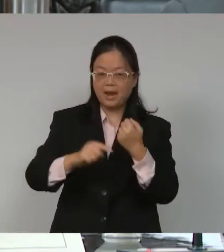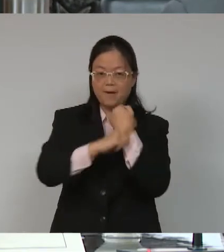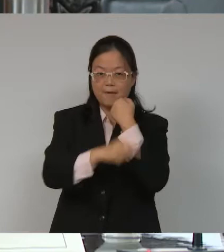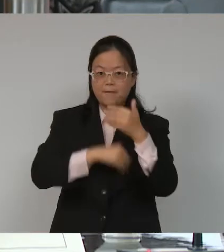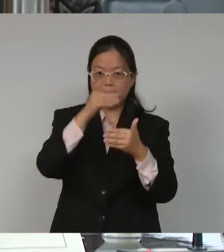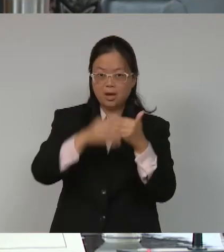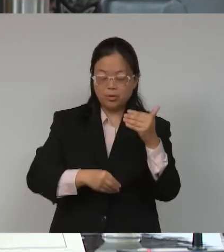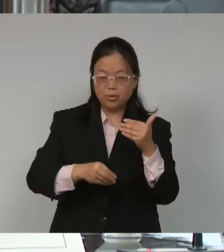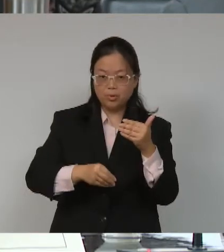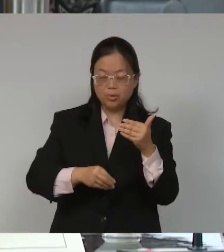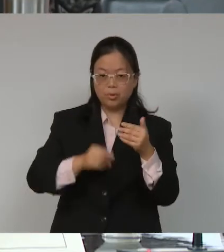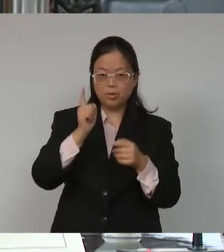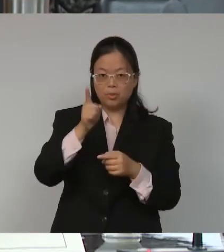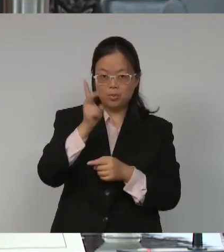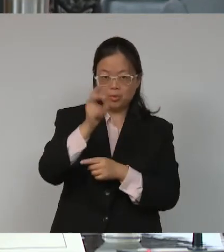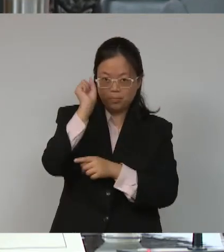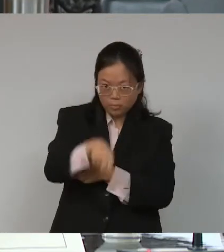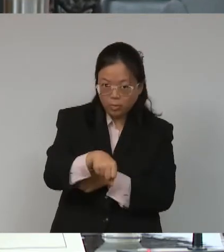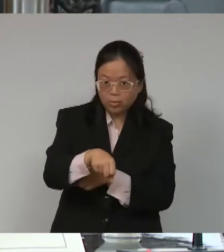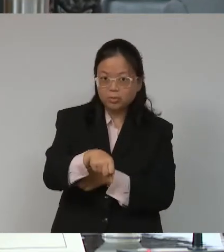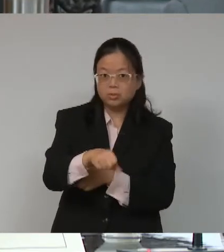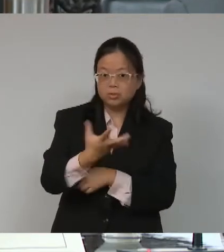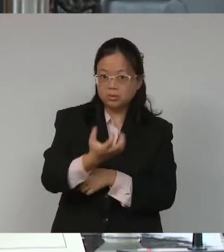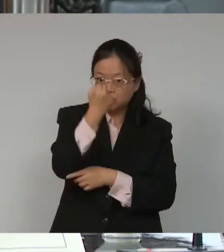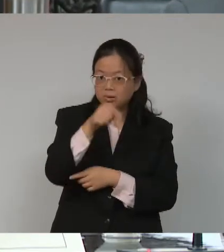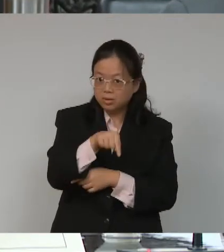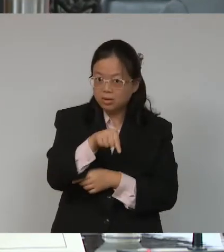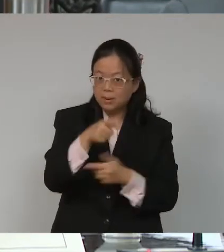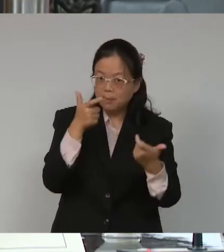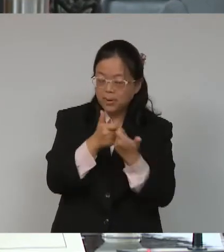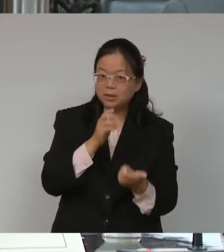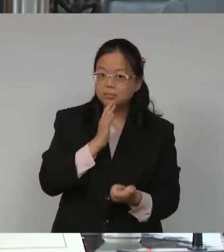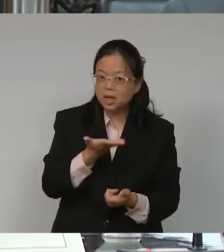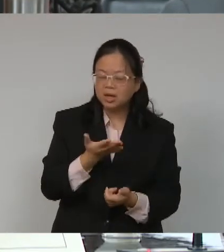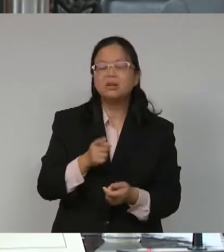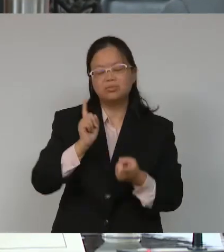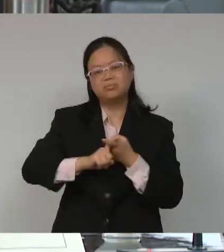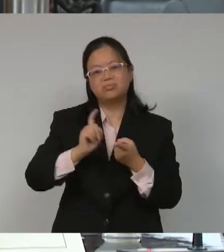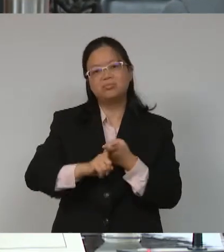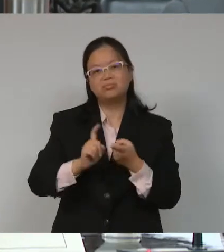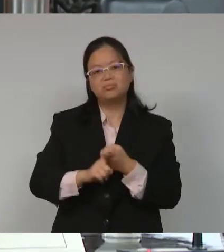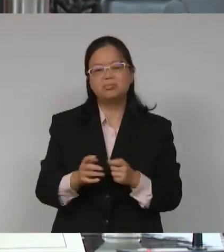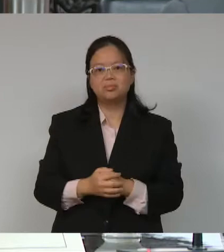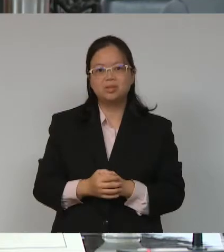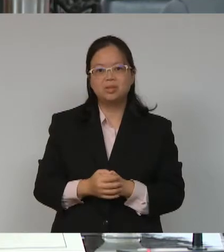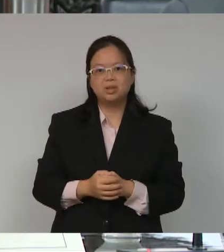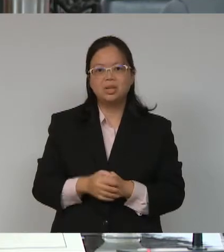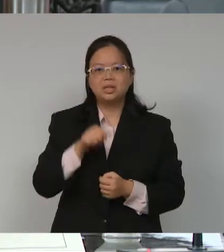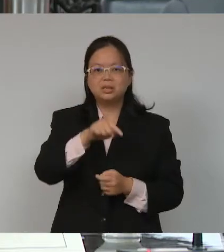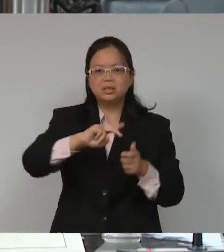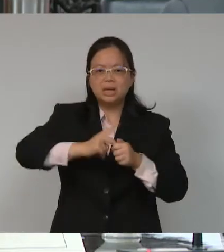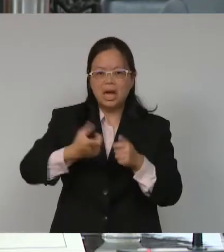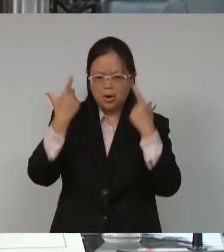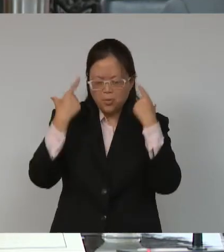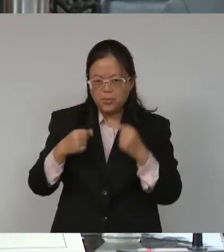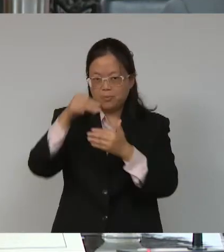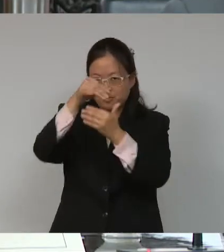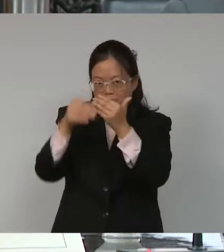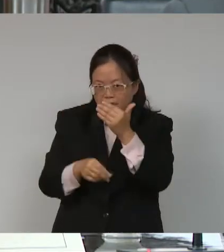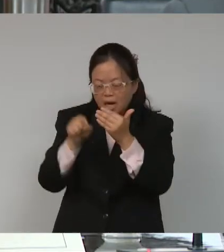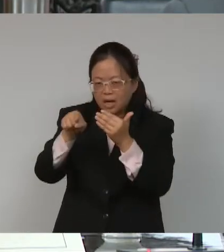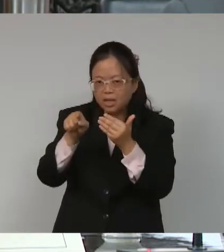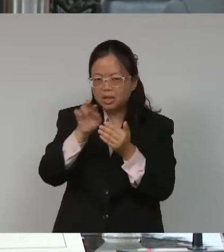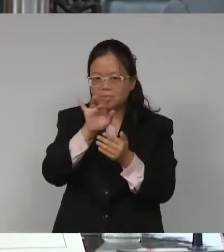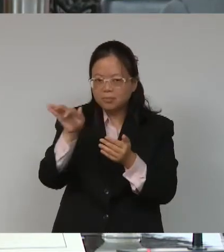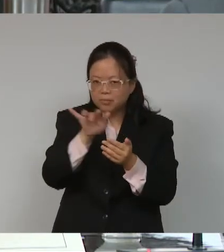个复决，那当然也是对啊。那如果你要讲说，因为它是跟原来的法条的规定呢，因为